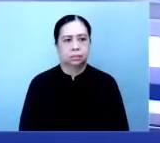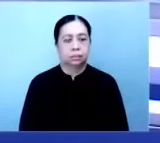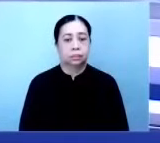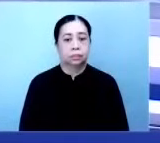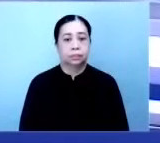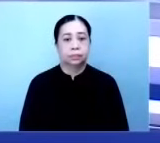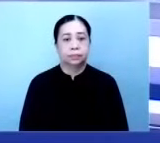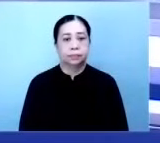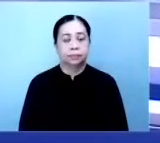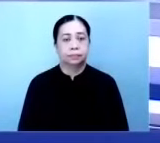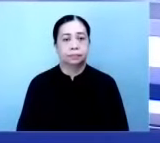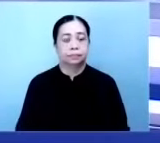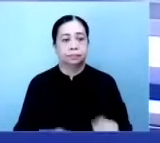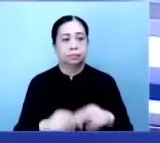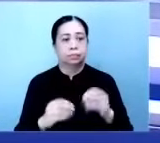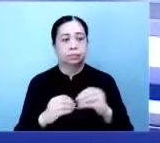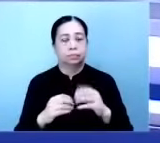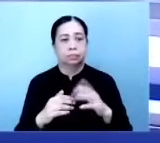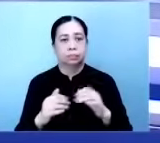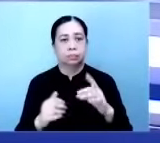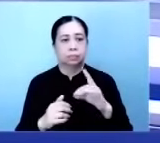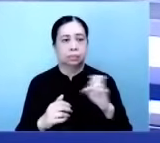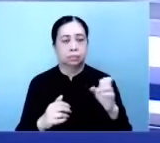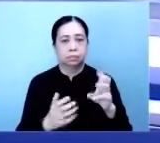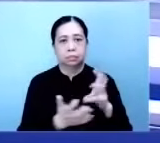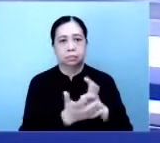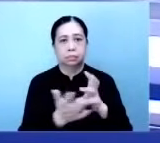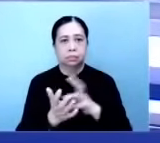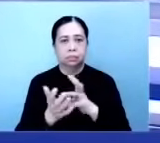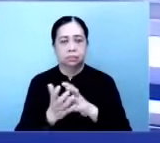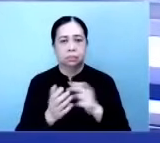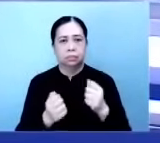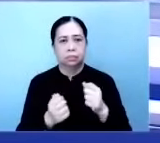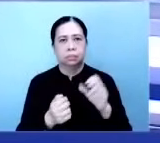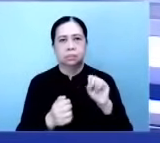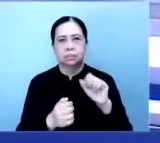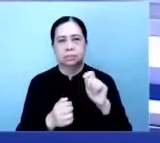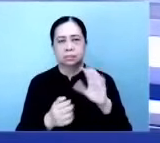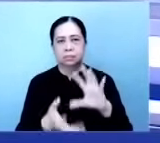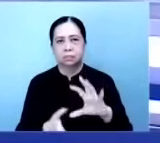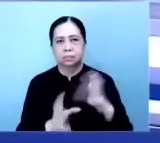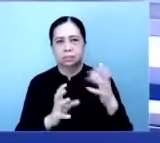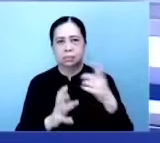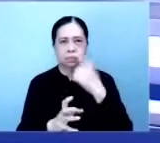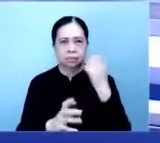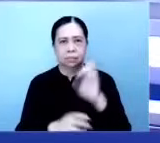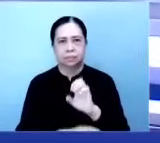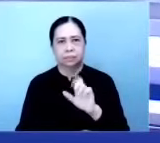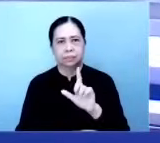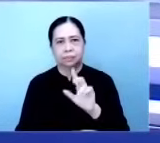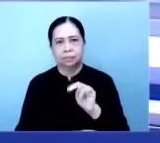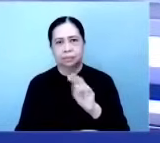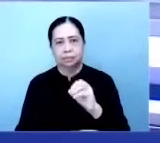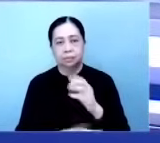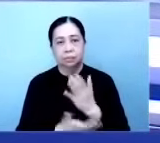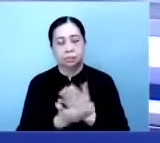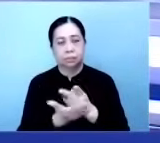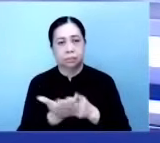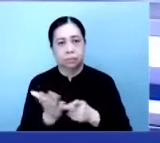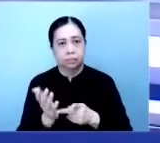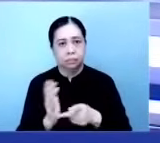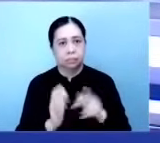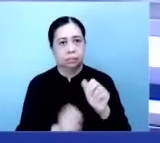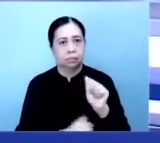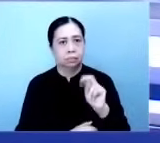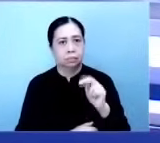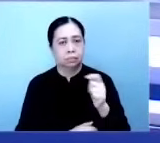Umakit na sigit 100 lungsod at munisipalidad ang sinilalim sa state of calamity dahil sa El Nino. Sa ilang bahagi naman ng Angat River, wala